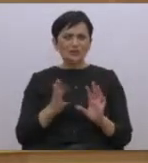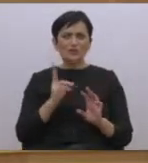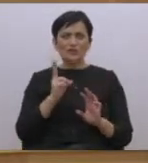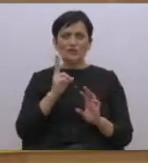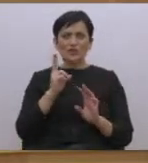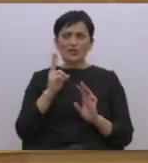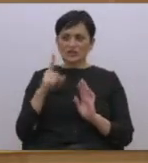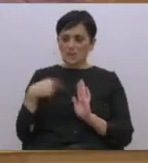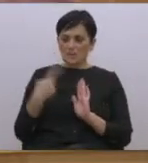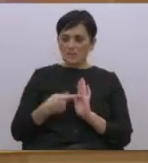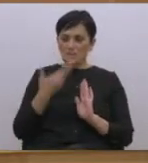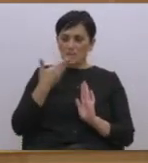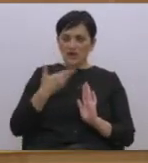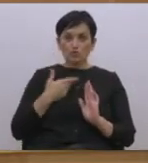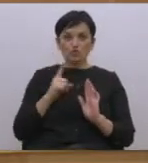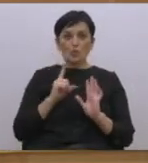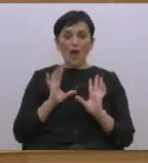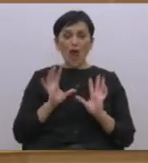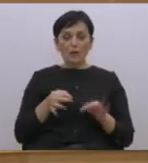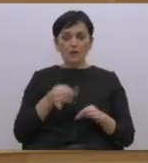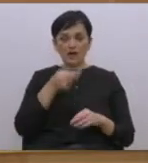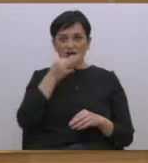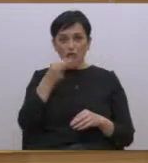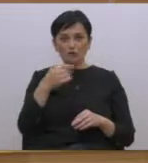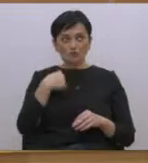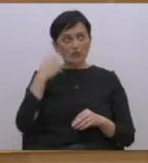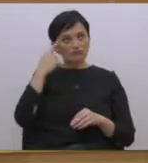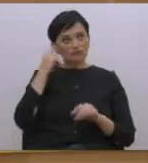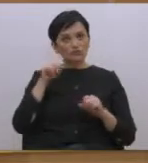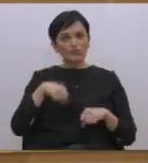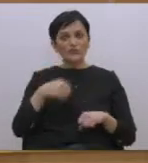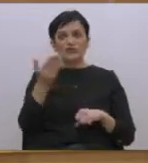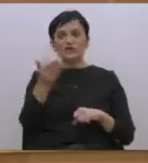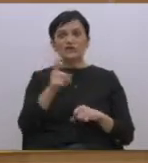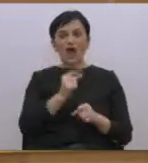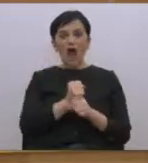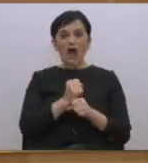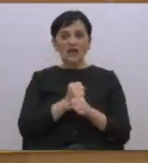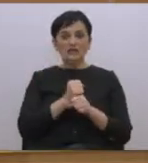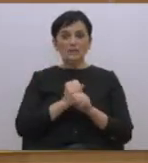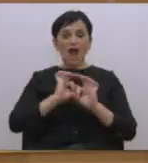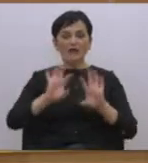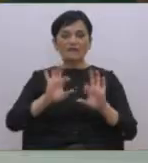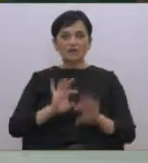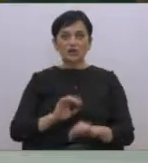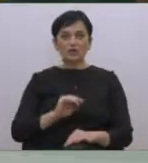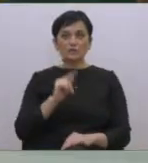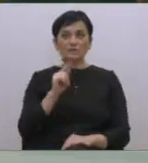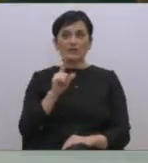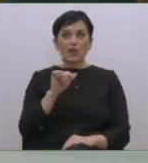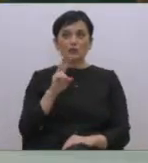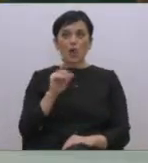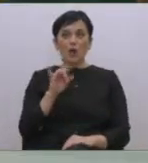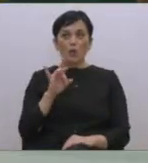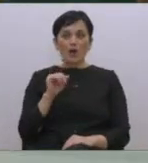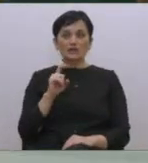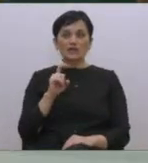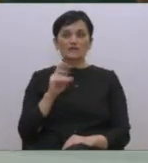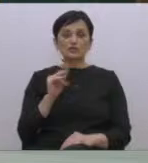კითხოს რაღაცა ადეკვატური პასუხის გასაგებია უნდა რომ ქონდეს რომ თქვენ რას აკეთებთ ის მაინც აღწერო თეონა აფუბარდია იყო